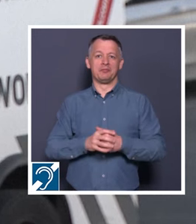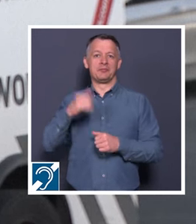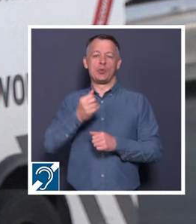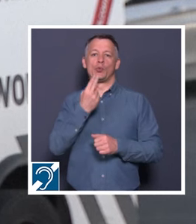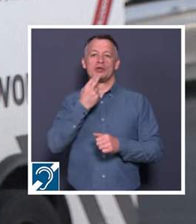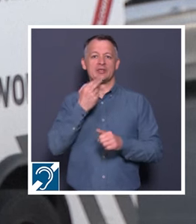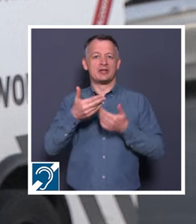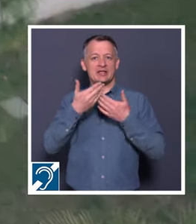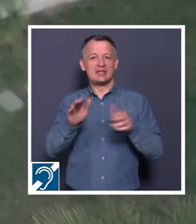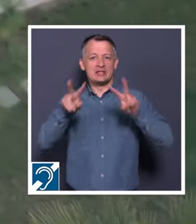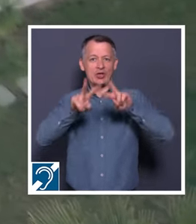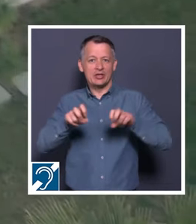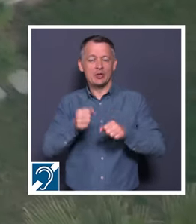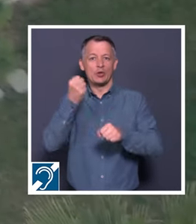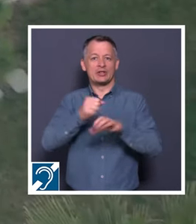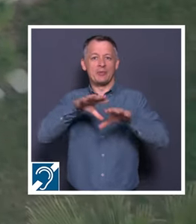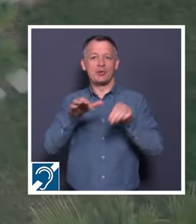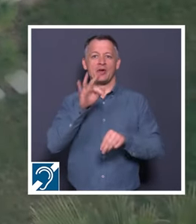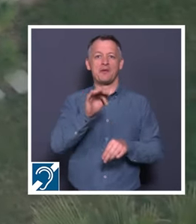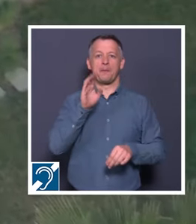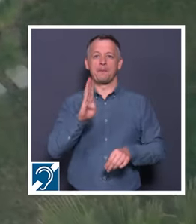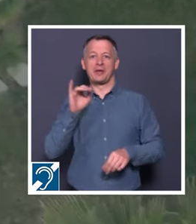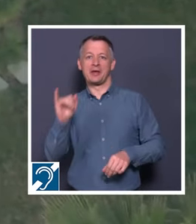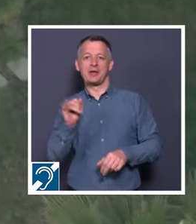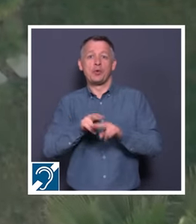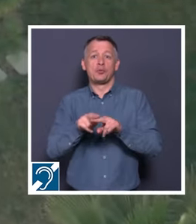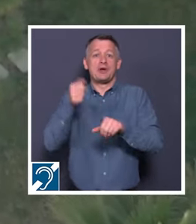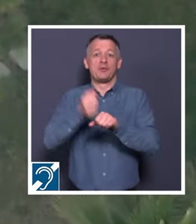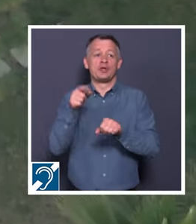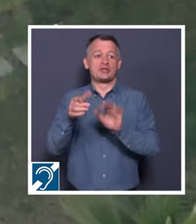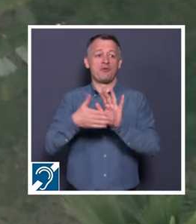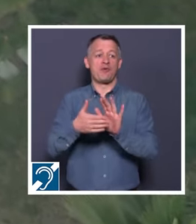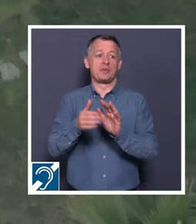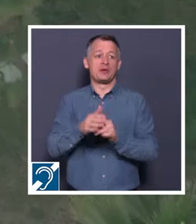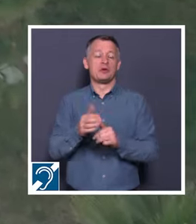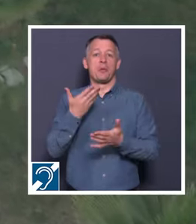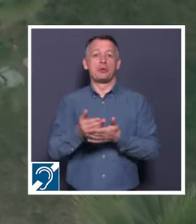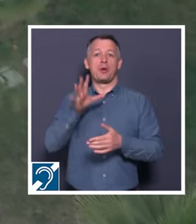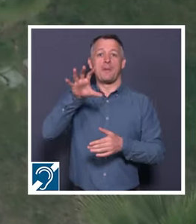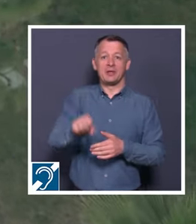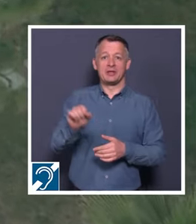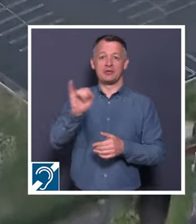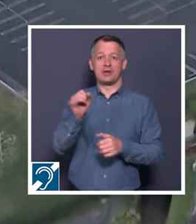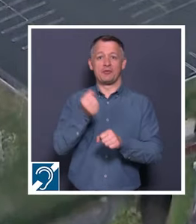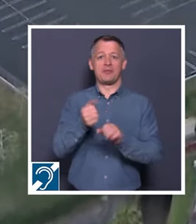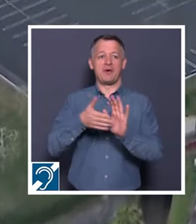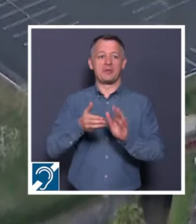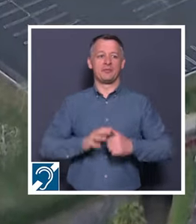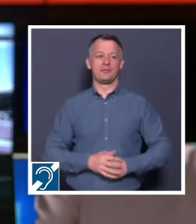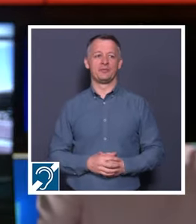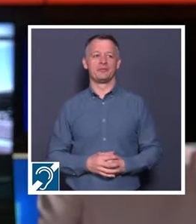anchetă și lucrează cu FBI pentru a stabili cum s-a săvârșit această faptă și pentru a-i prinde pe făptași.